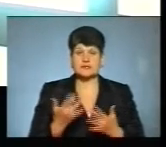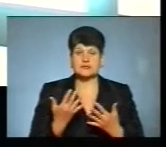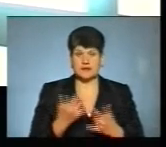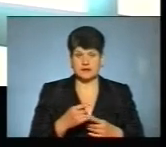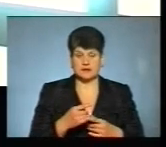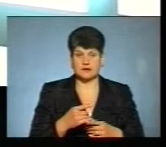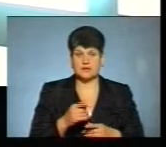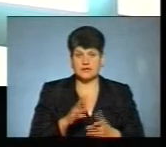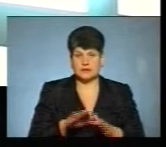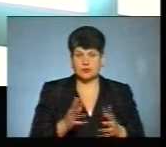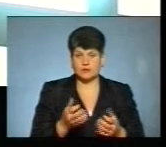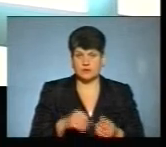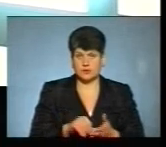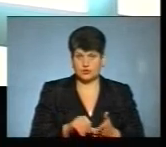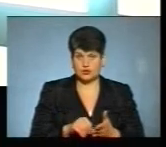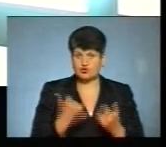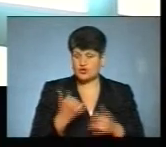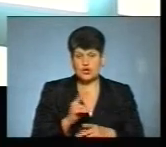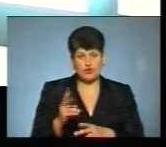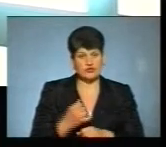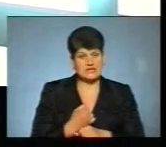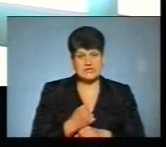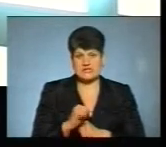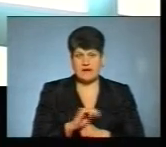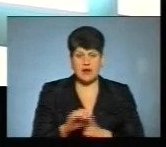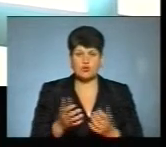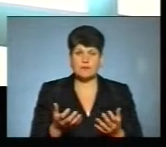уроках. Сьогодні нікого не заставляють